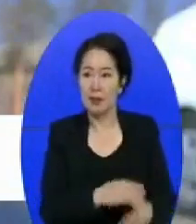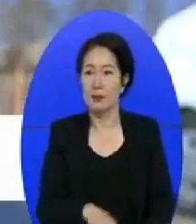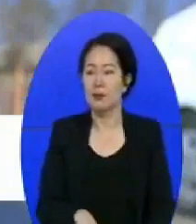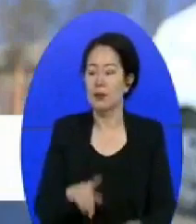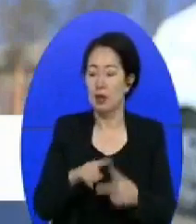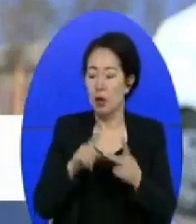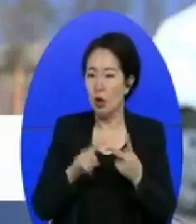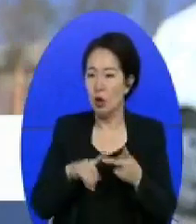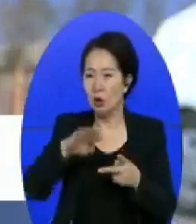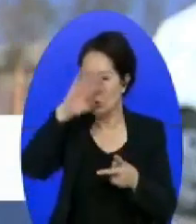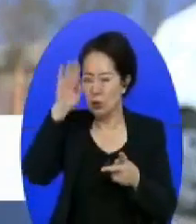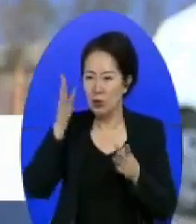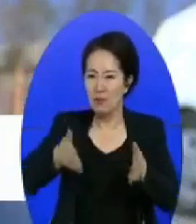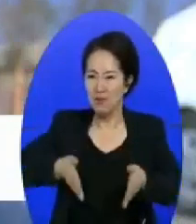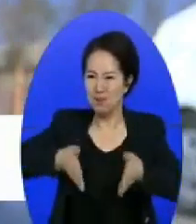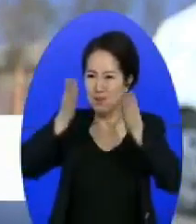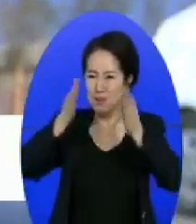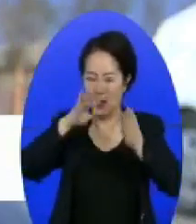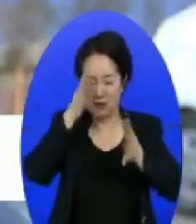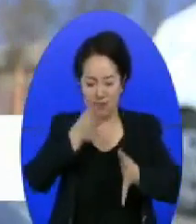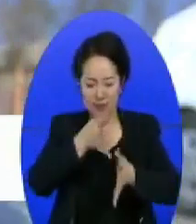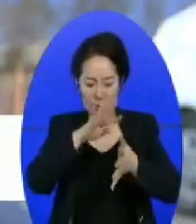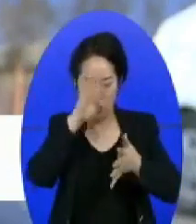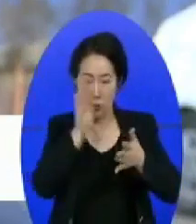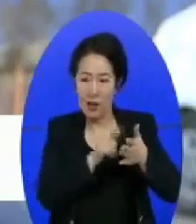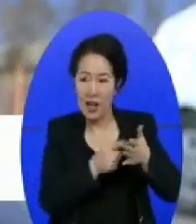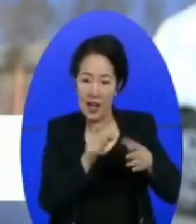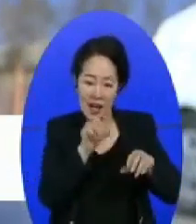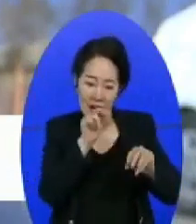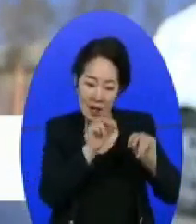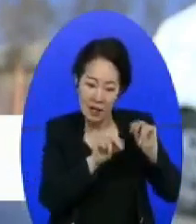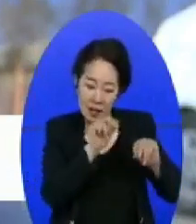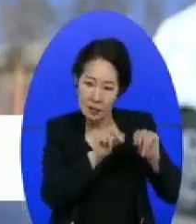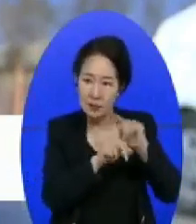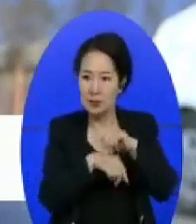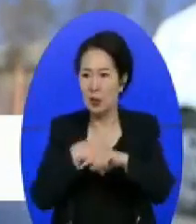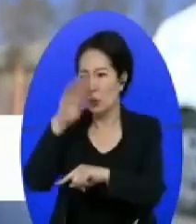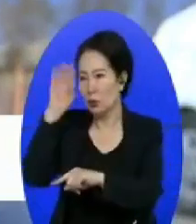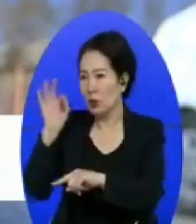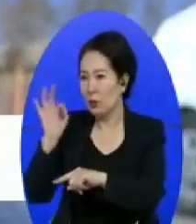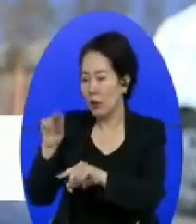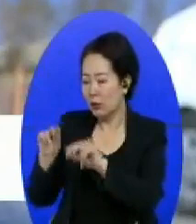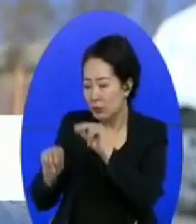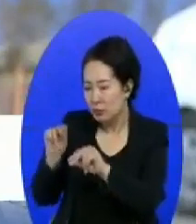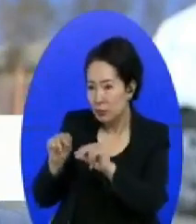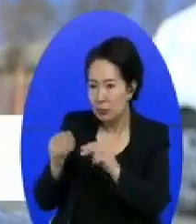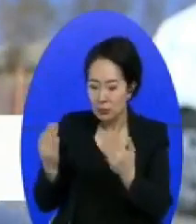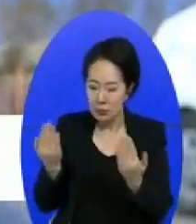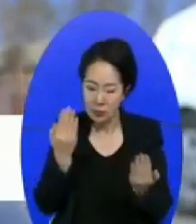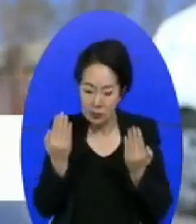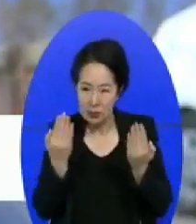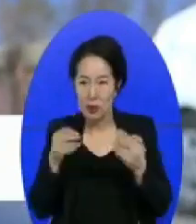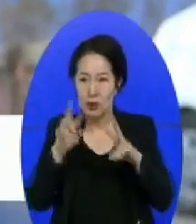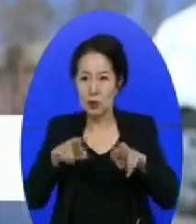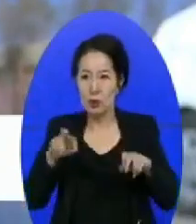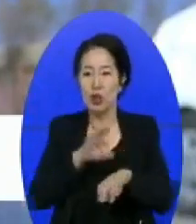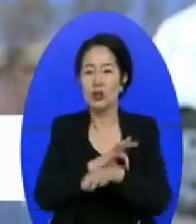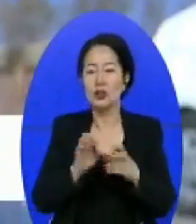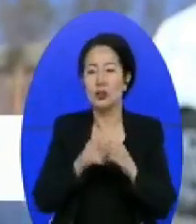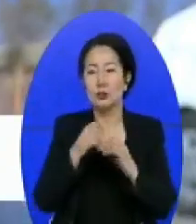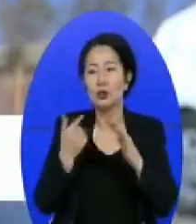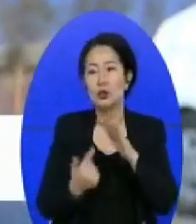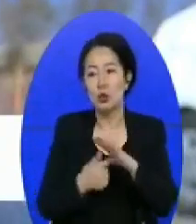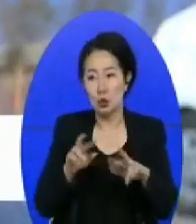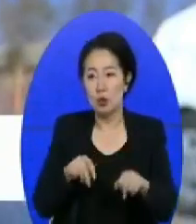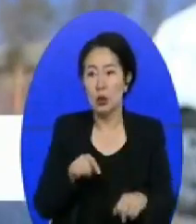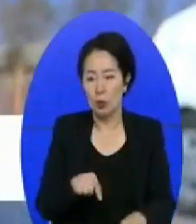бид нар энэ дулаалсан барилгын дулааны хэмжилтийг хийгээд дулаалаагүй барилга хэдийн хэмжилт гэсэн энэ хоёрын харьцуулсан том судалгааны төслийг бол хийж хэрэгжүүлэх одоо суур судалгаа